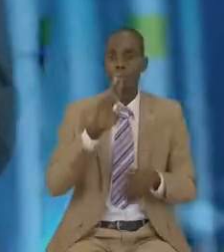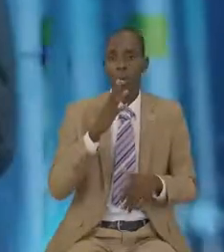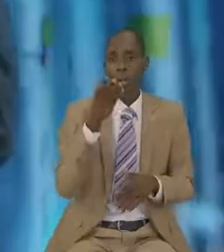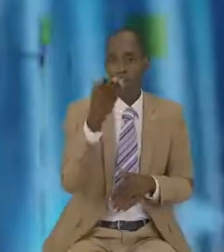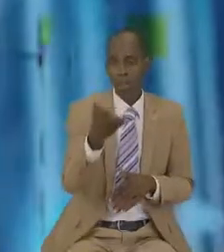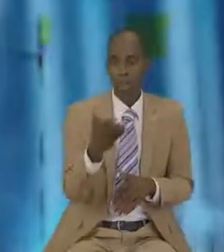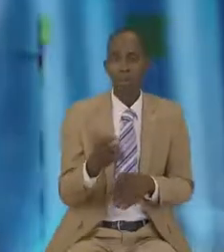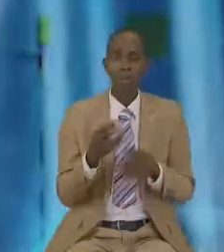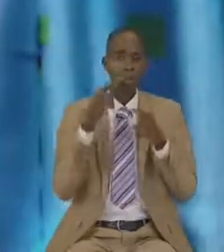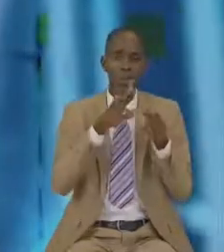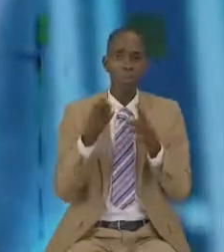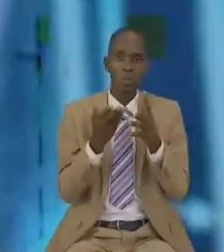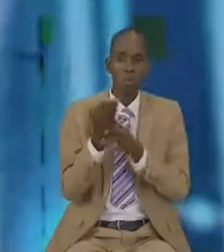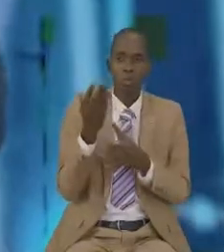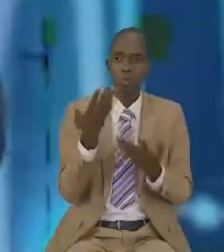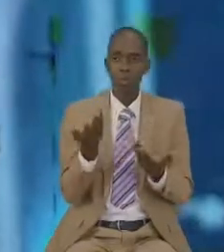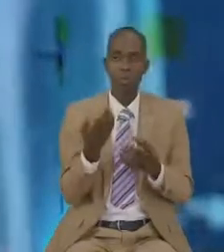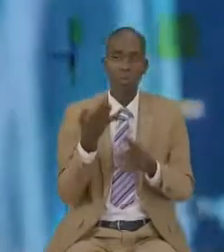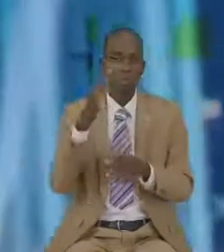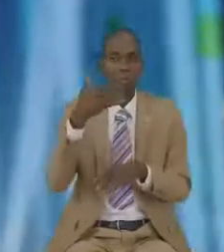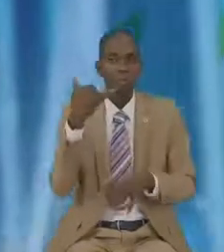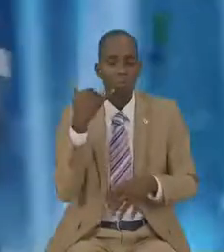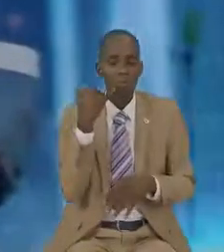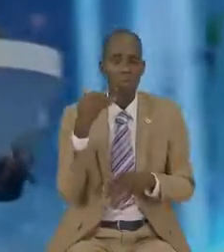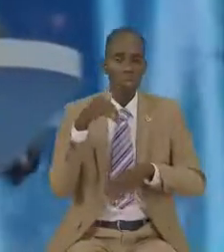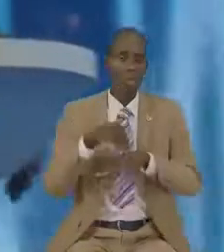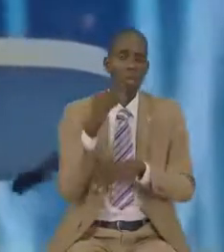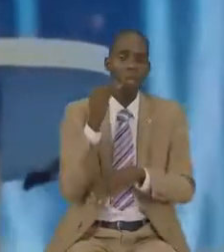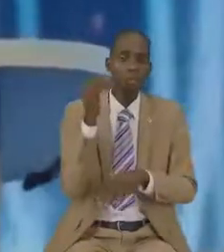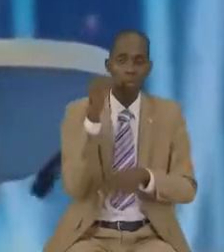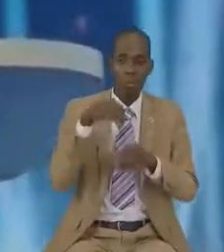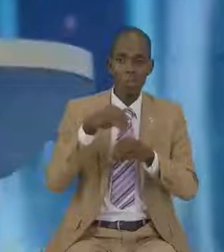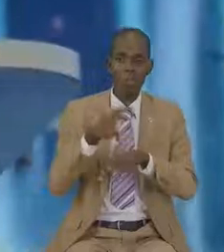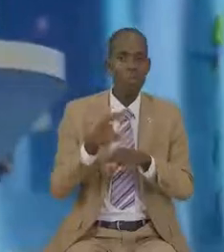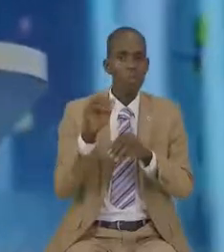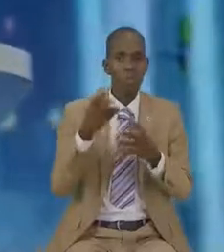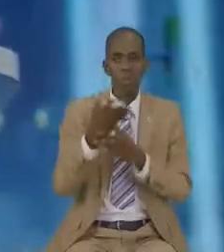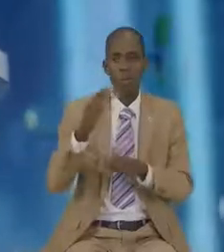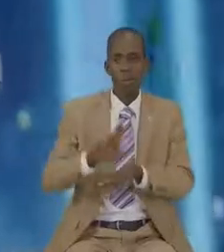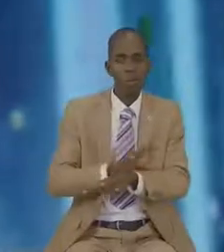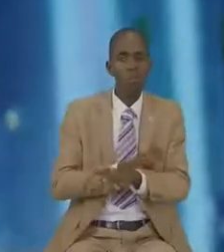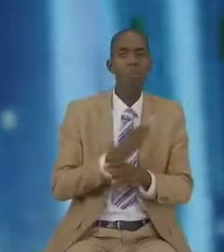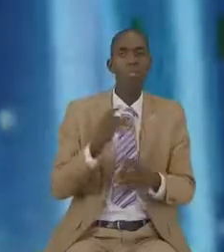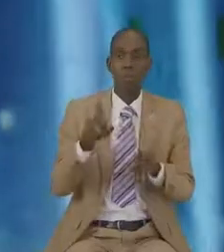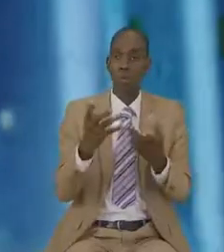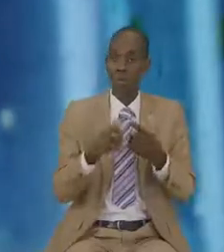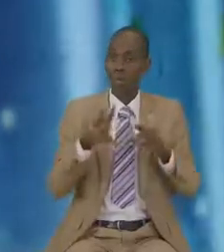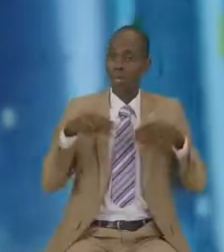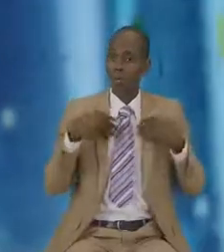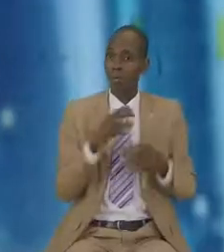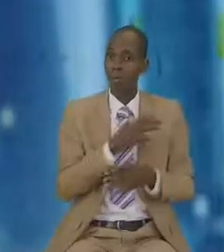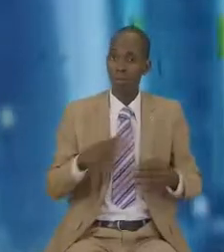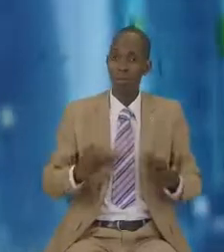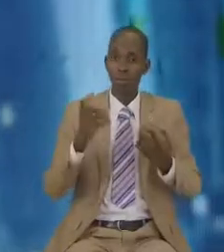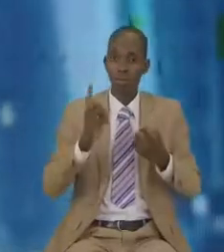croisade mondiale, votre libération est venue. Levez la main et levez-vous. Et la libération, le salut, est